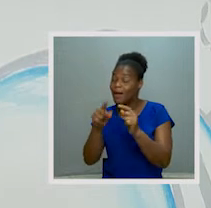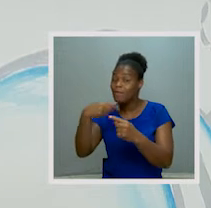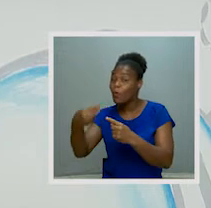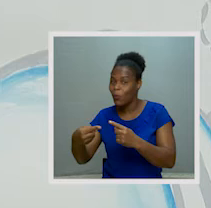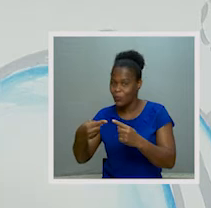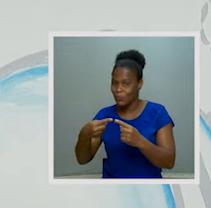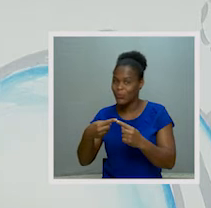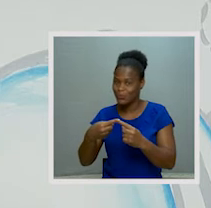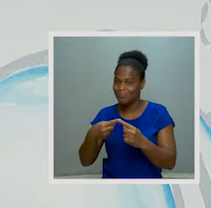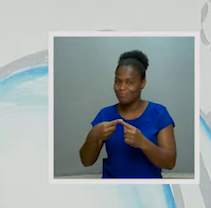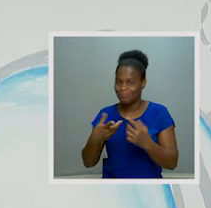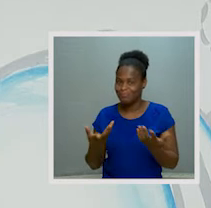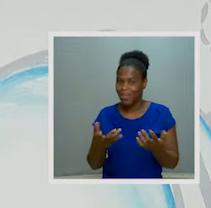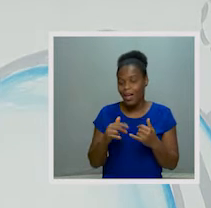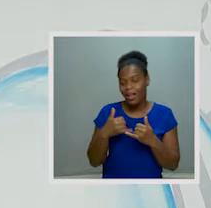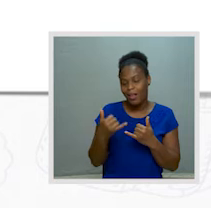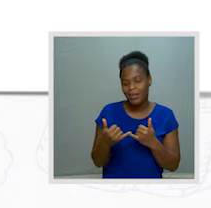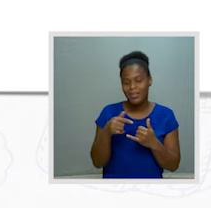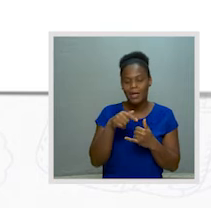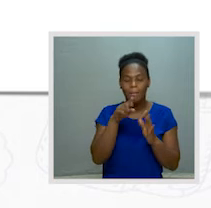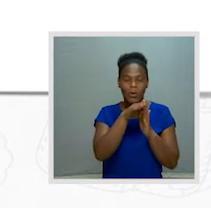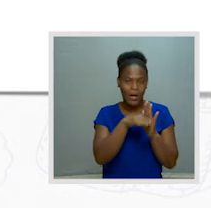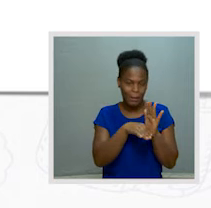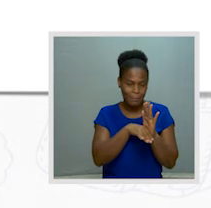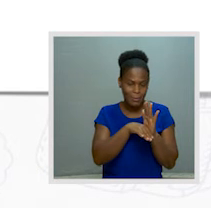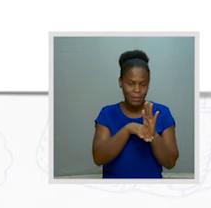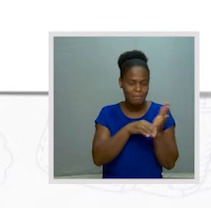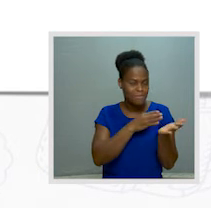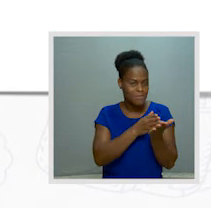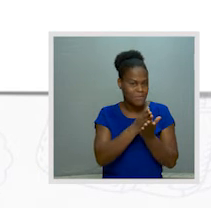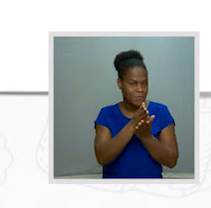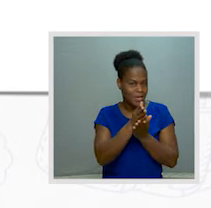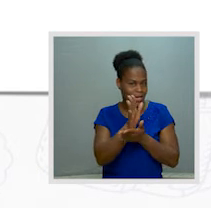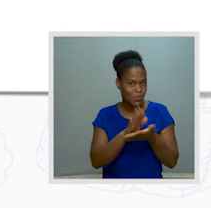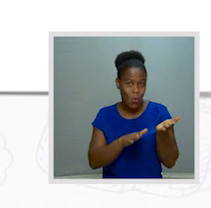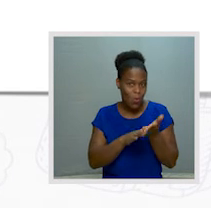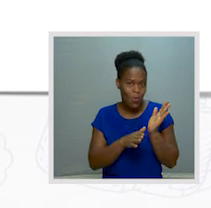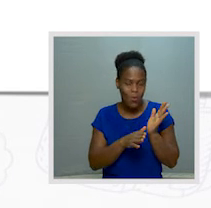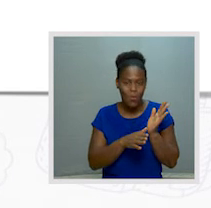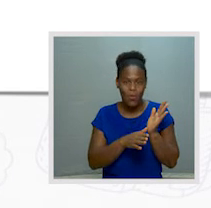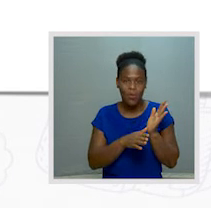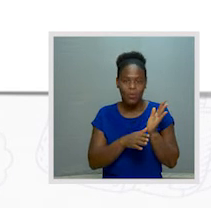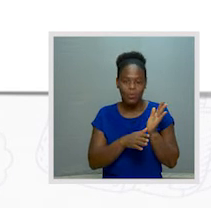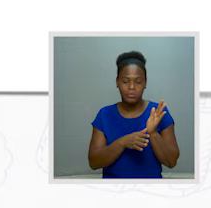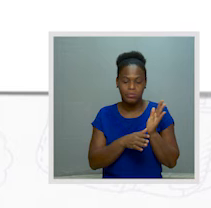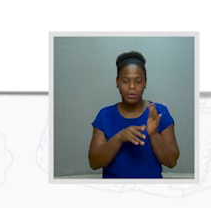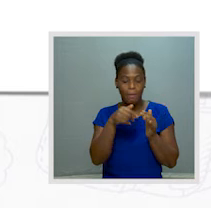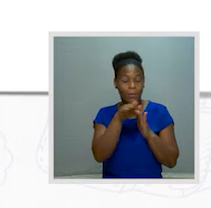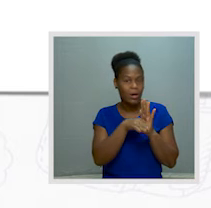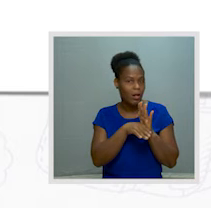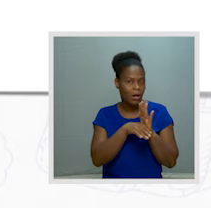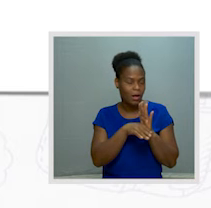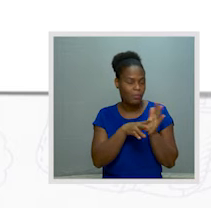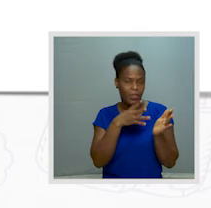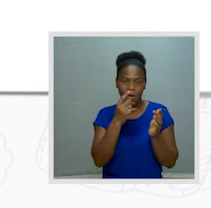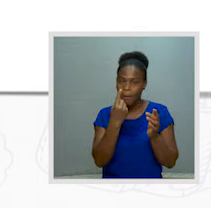a dit autre chose. Puis c'est un programme monté en urgence. Un